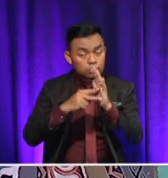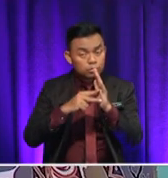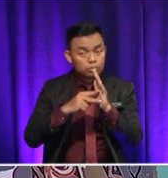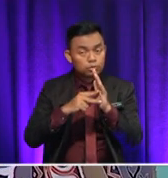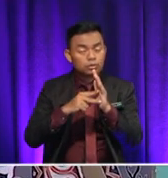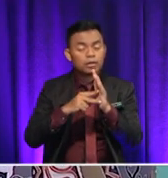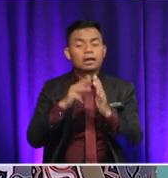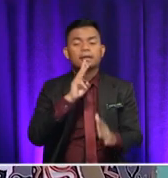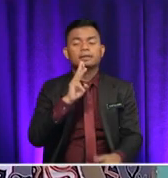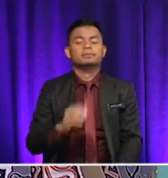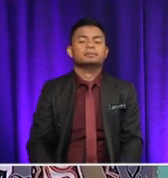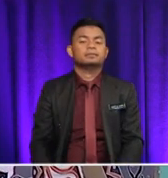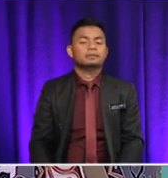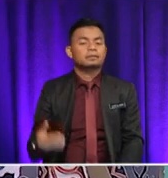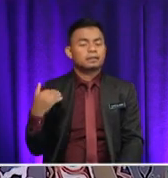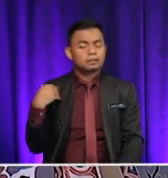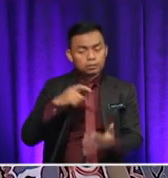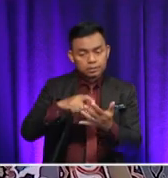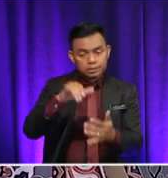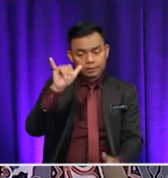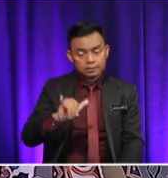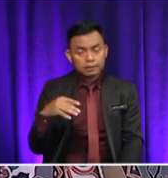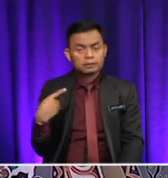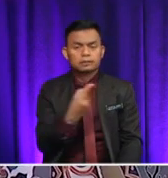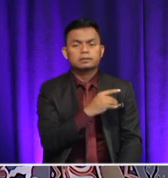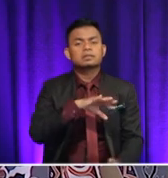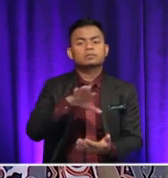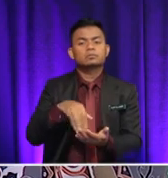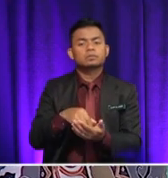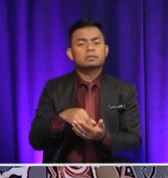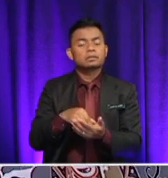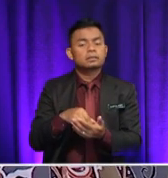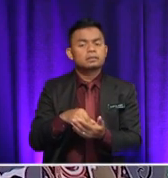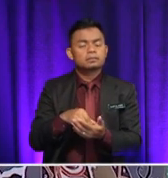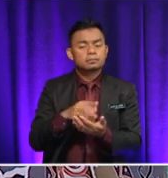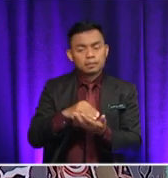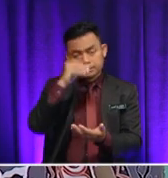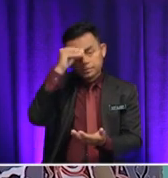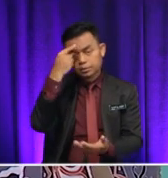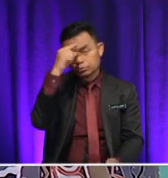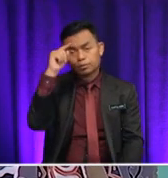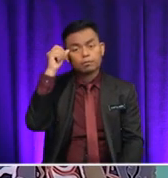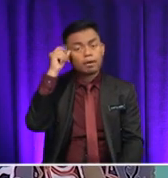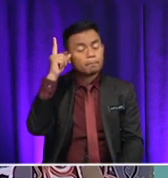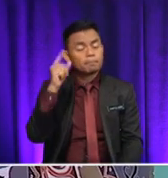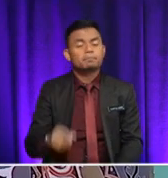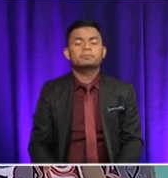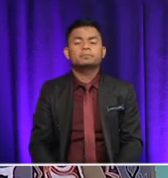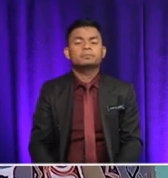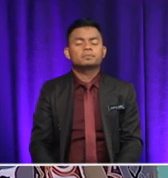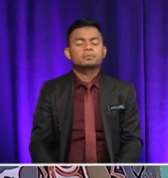ada lukisannya yang paham oke yang kedua lukisan yang murid keindahan